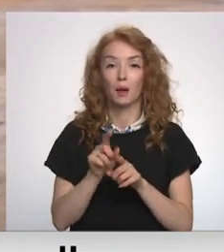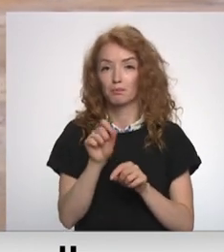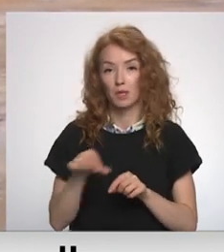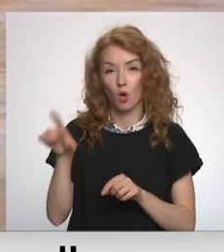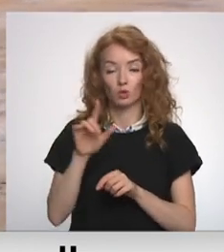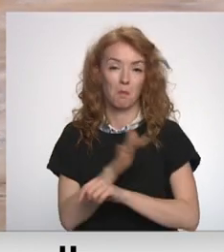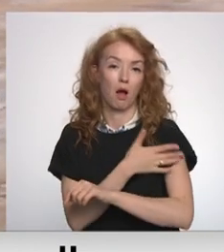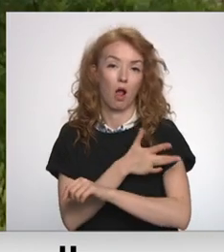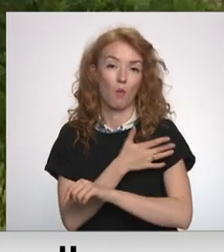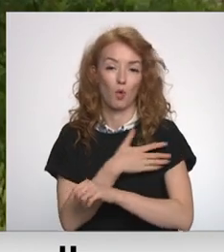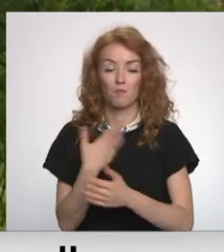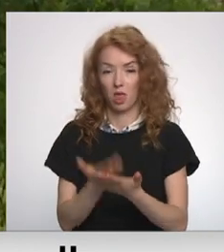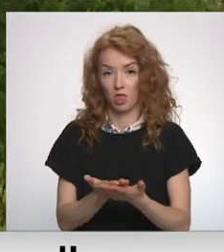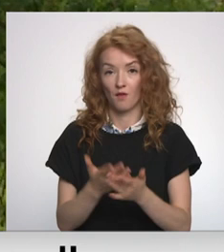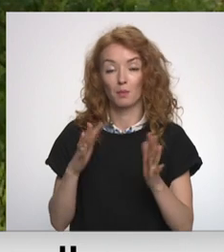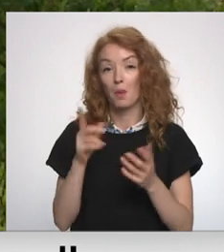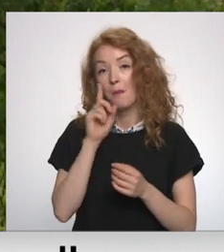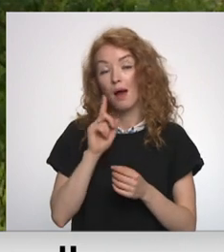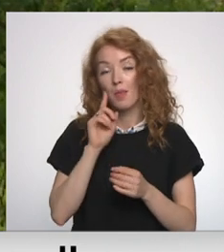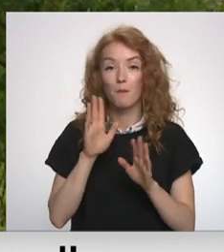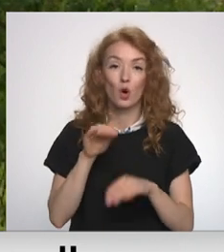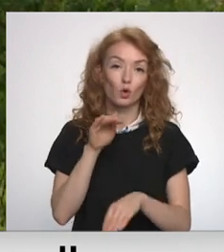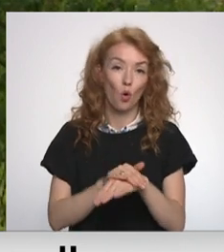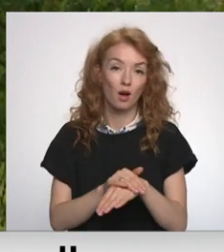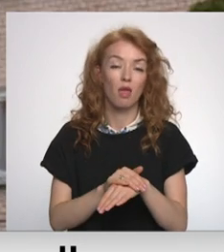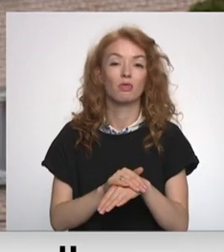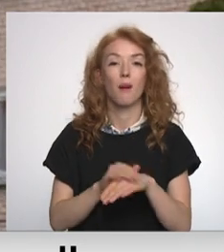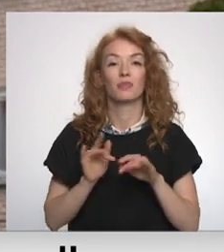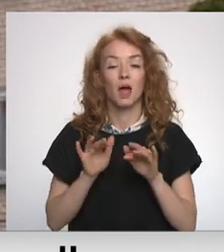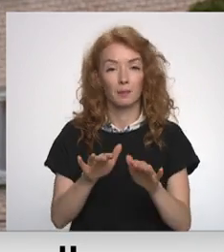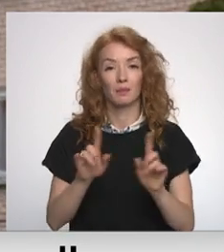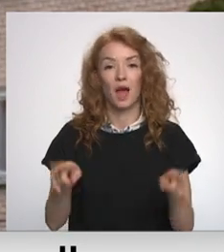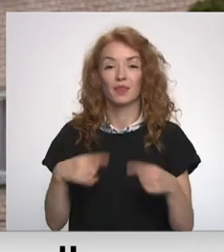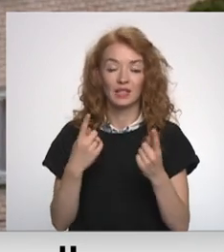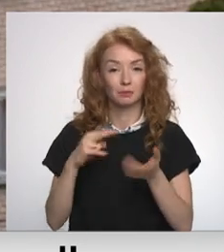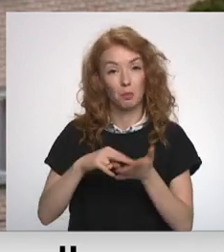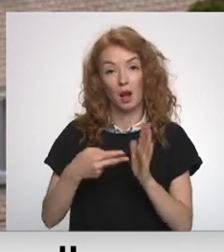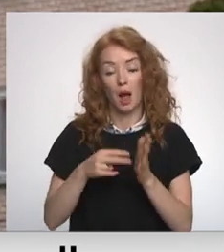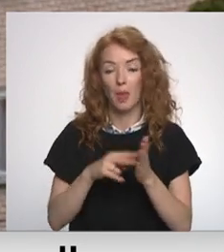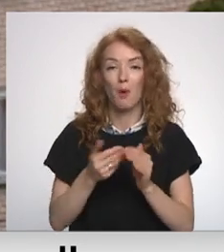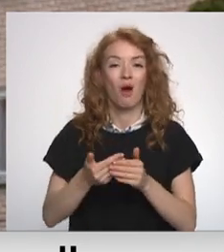pieejamo pakalpojumu klāsts, bet pagaidām par konkrētām uzņēmējdarbības attīstības iecerēm